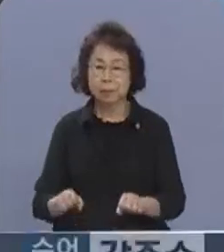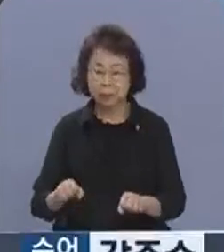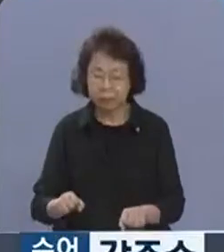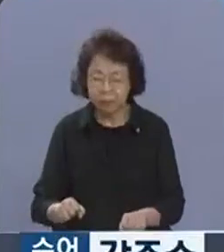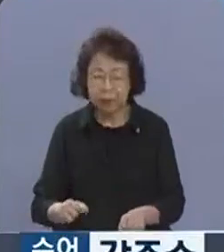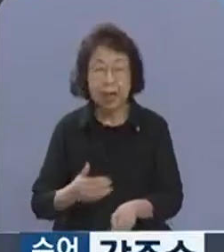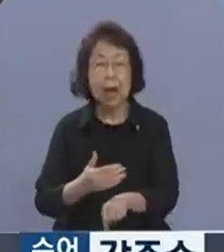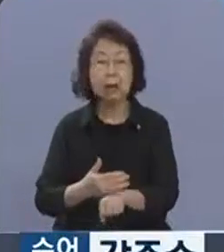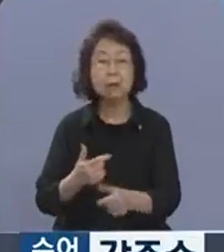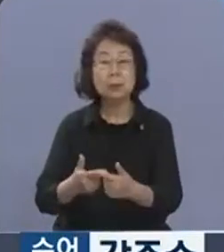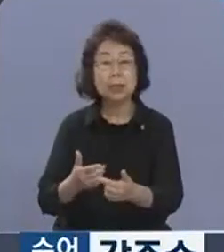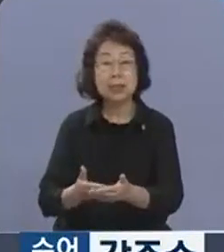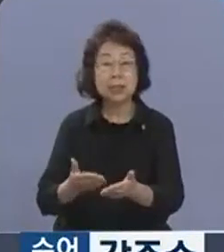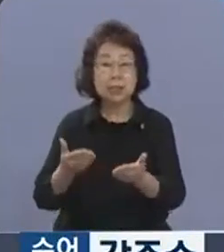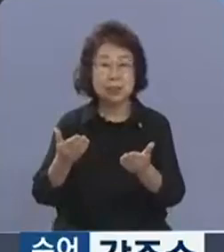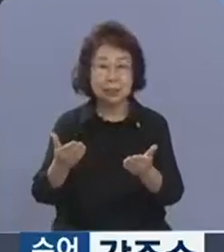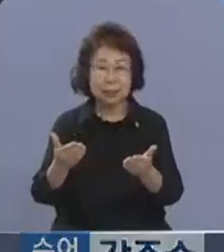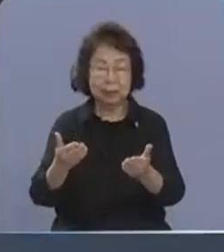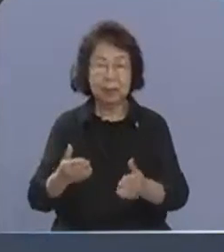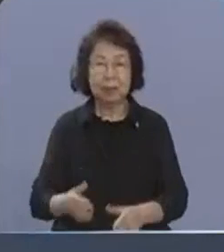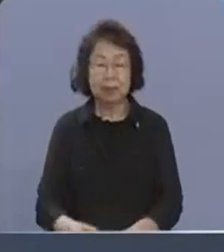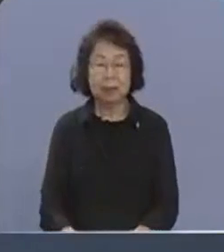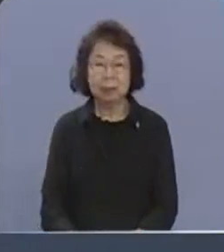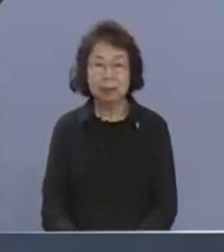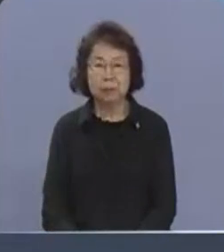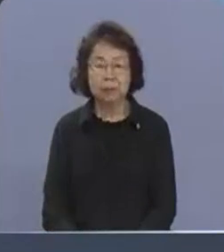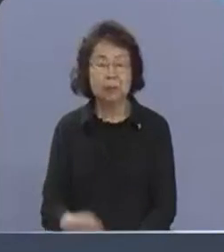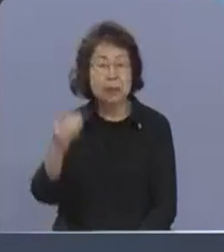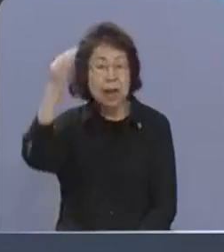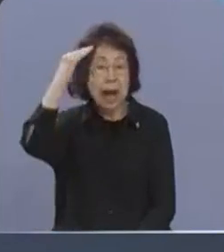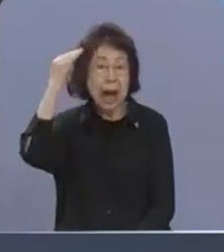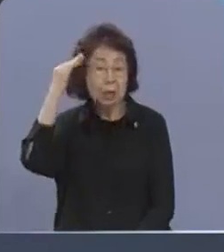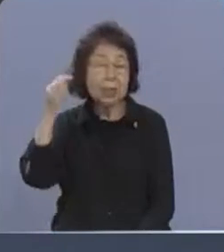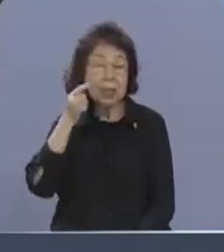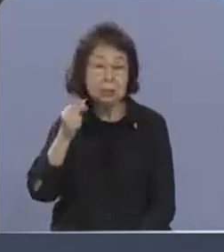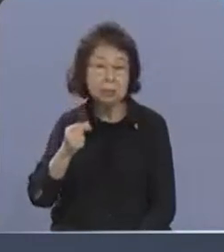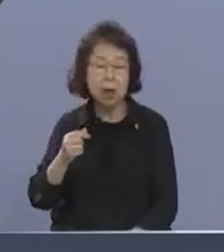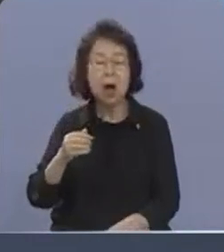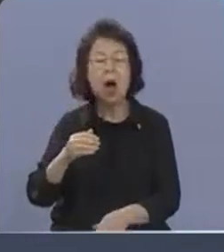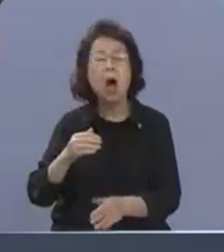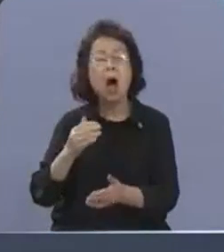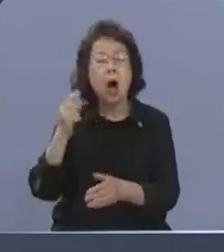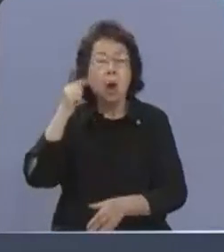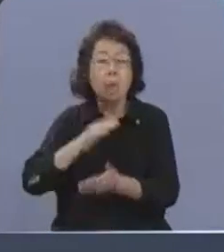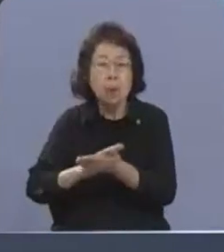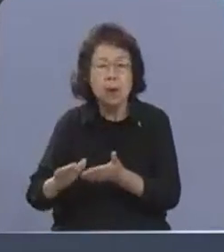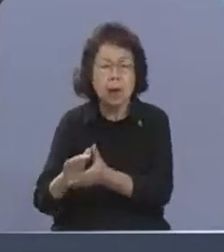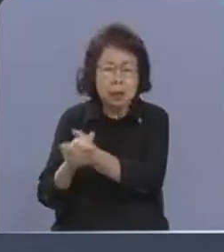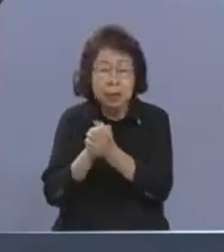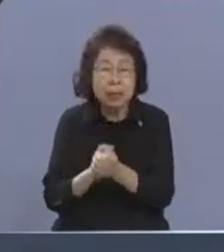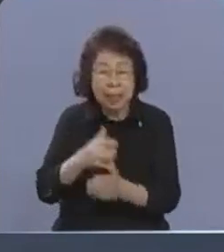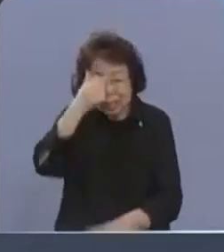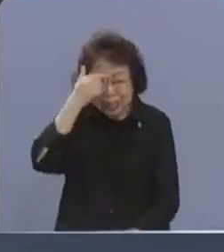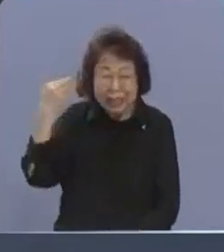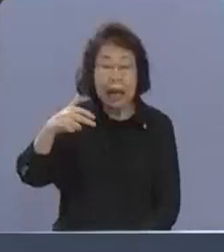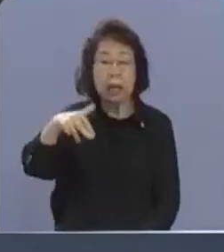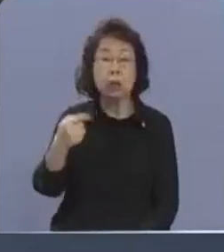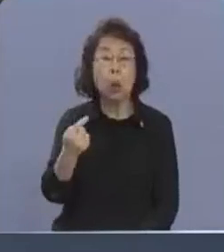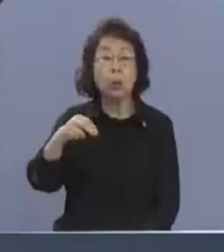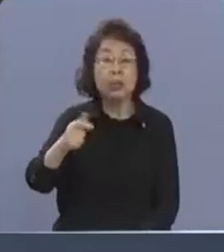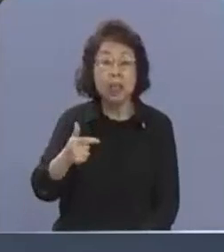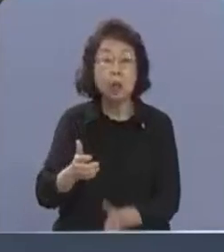안녕하십니까. KBS 9시 뉴스 부산에서 전해드립니다. 한일 양국 간 평화의 사절로서 역할을 톡톡히 했던